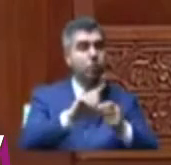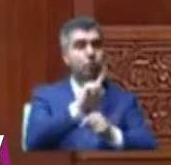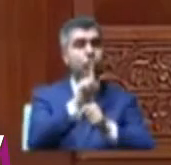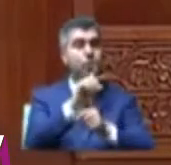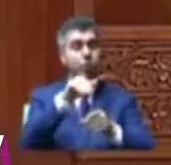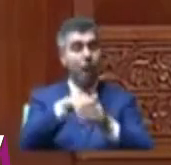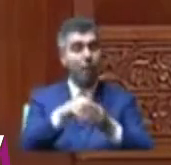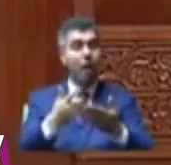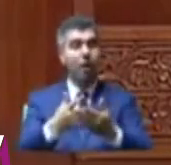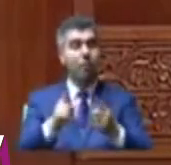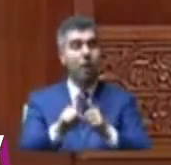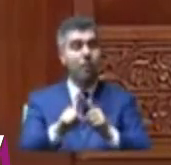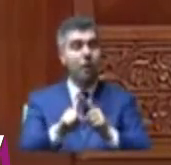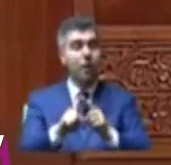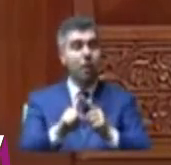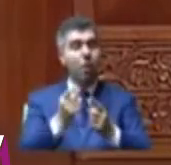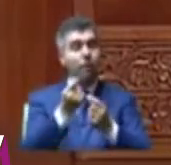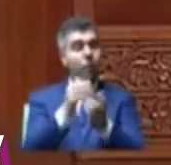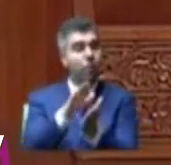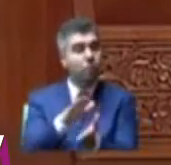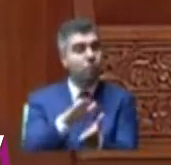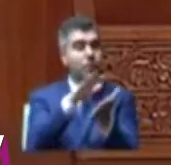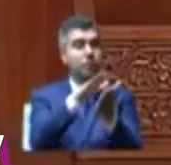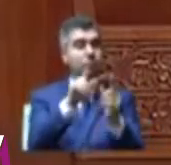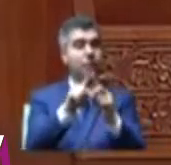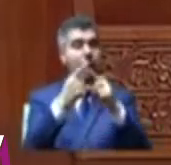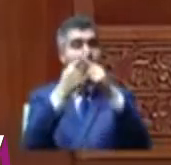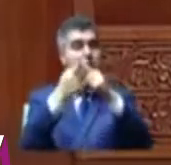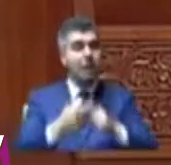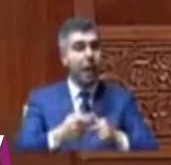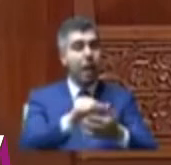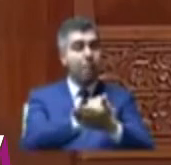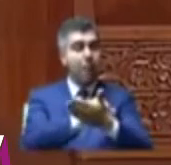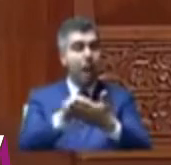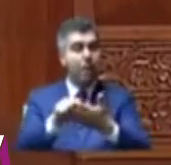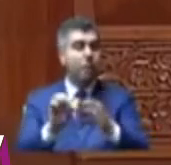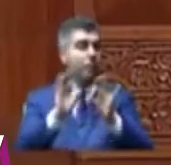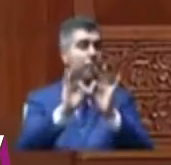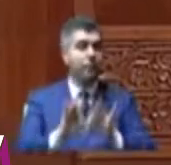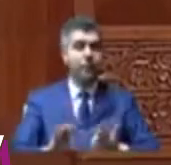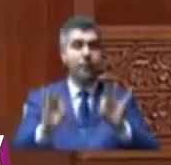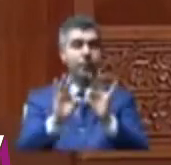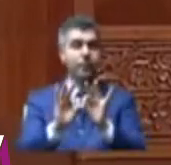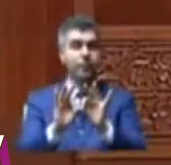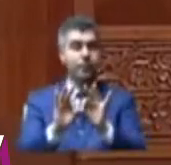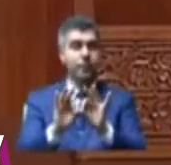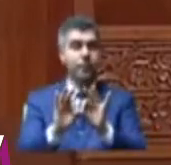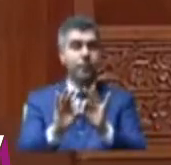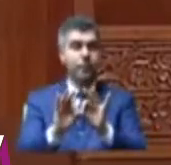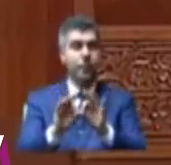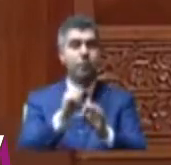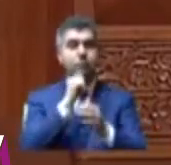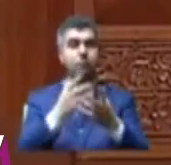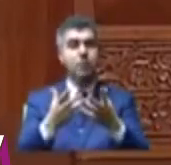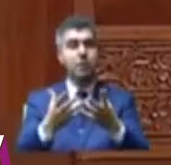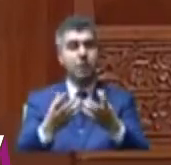ولا هي صرفات لهذه الجامعات مستحقتها من هذه المشاريع، وبالتالي ضيعت عليها